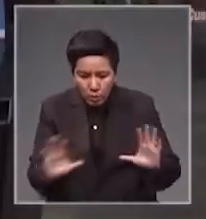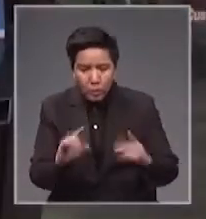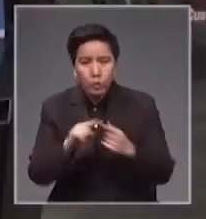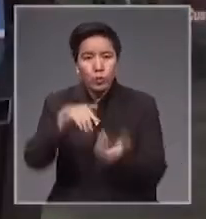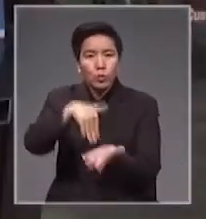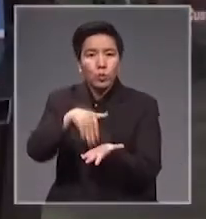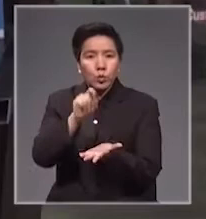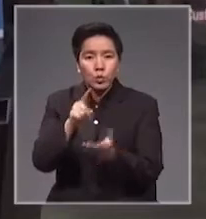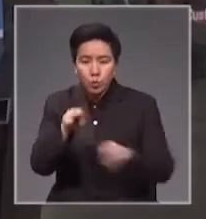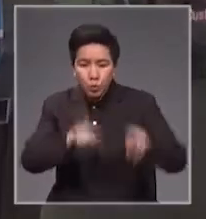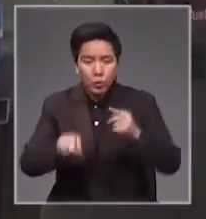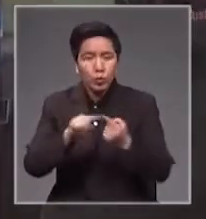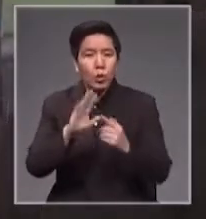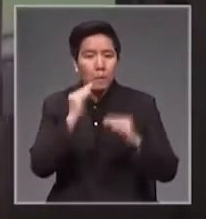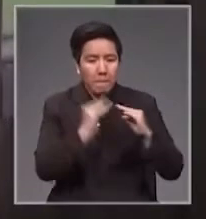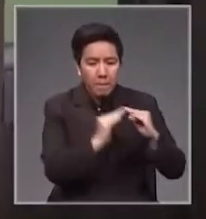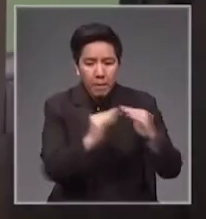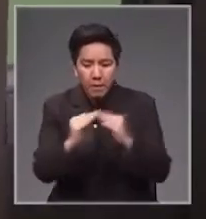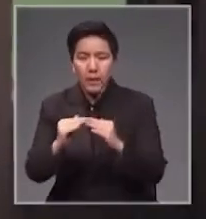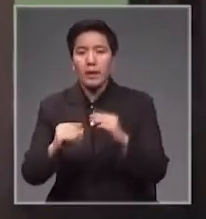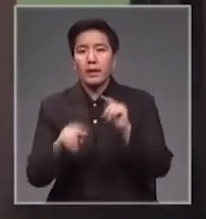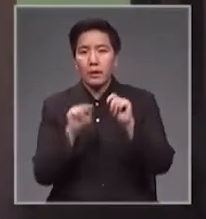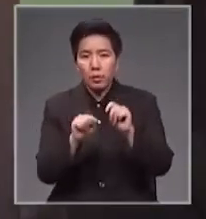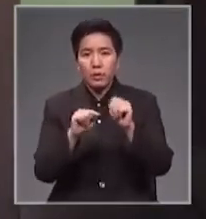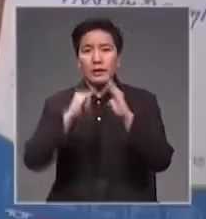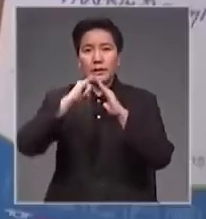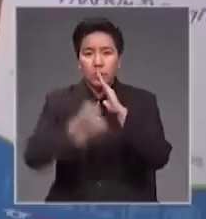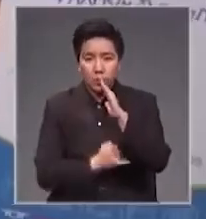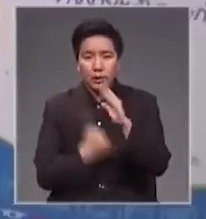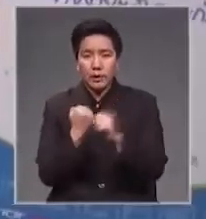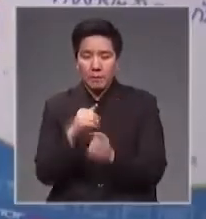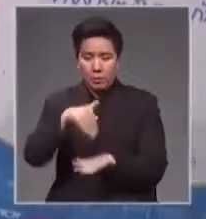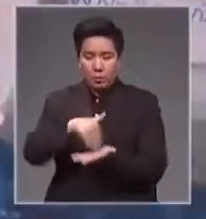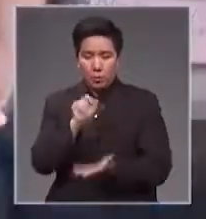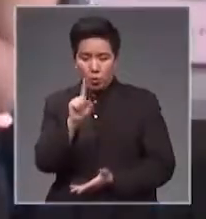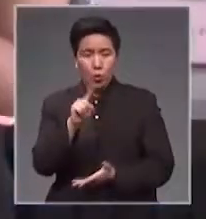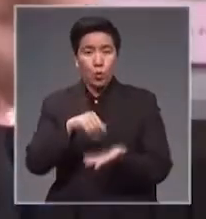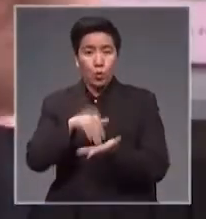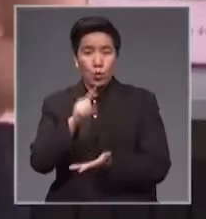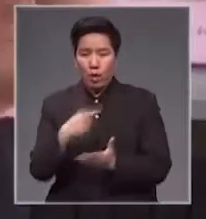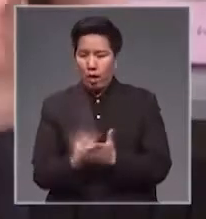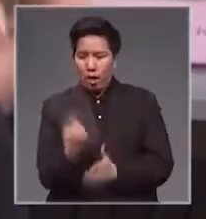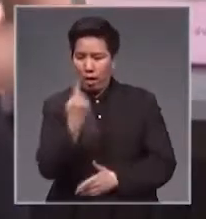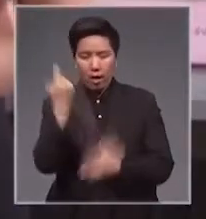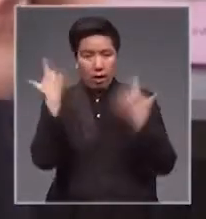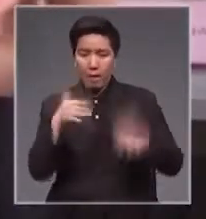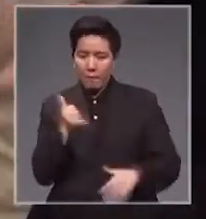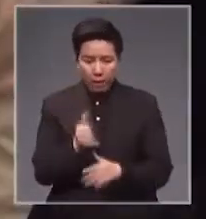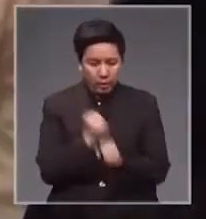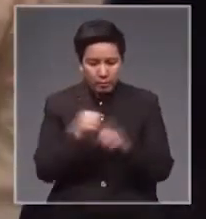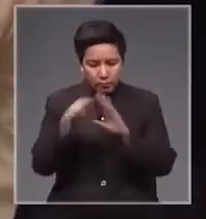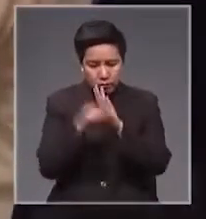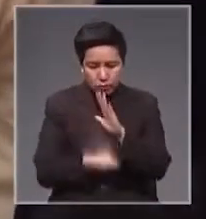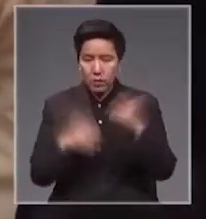รรมในทุกหมู่บ้านตำบลและจังหวัดที่จะทำงานในรูปแบบ One Stop Service นะครับรับเรื่องราวร้องทุกข์และแก้ไขปัญหาสำหรับประช